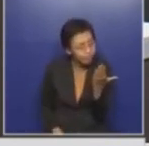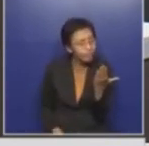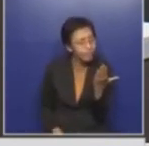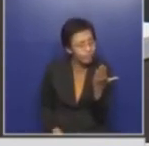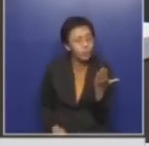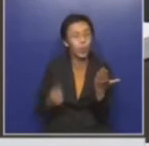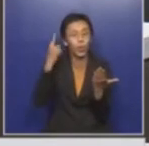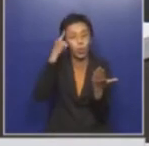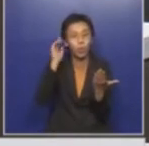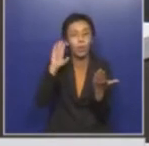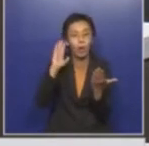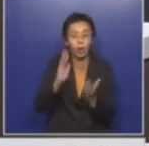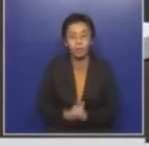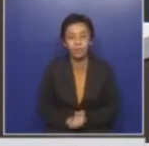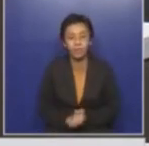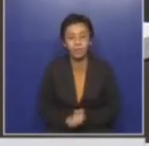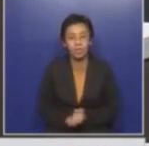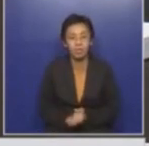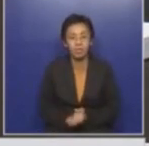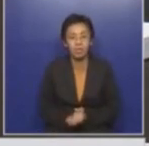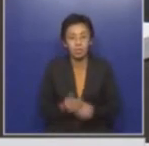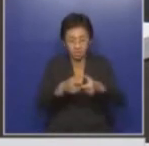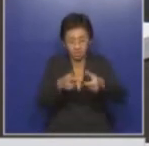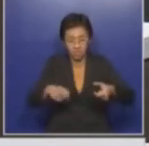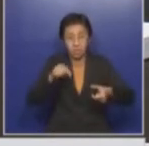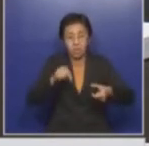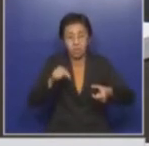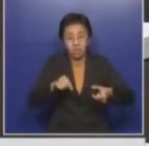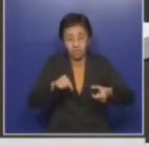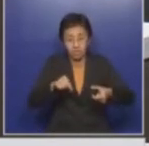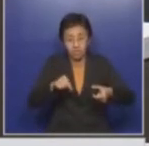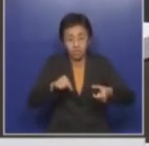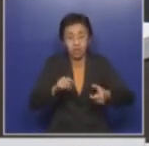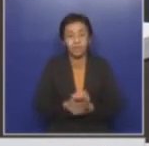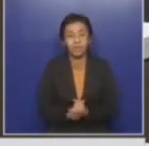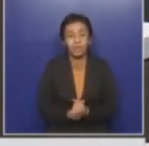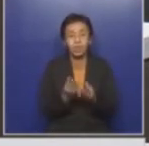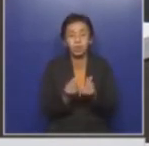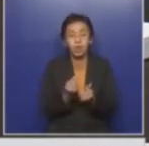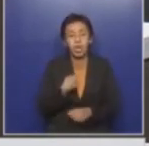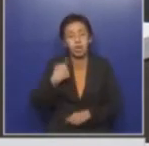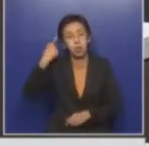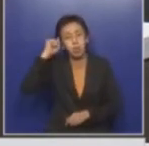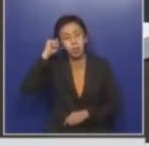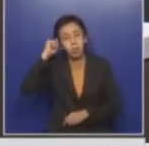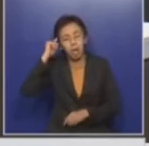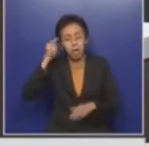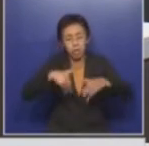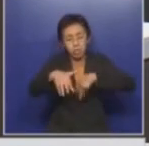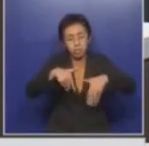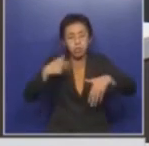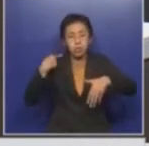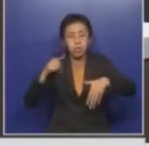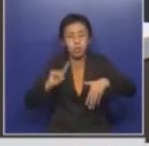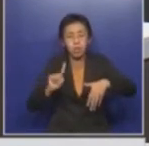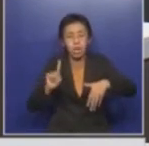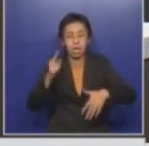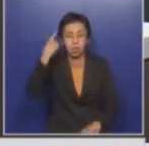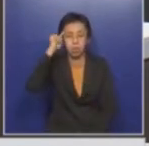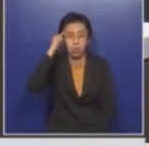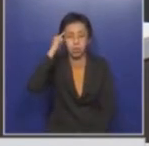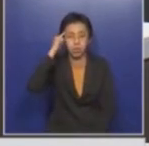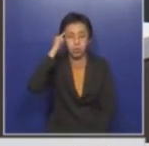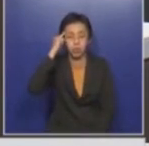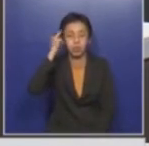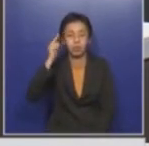ไรแต่ตัวเลขที่ท่านรายงานมานี้ไม่มีใครบอกได้เลยนะครับว่าชาวบ้านได้อะไรบ้างครับ